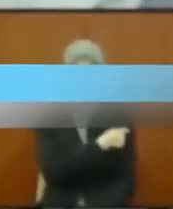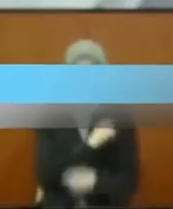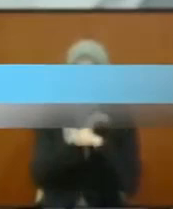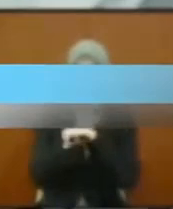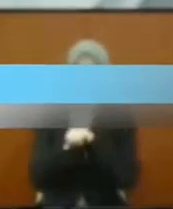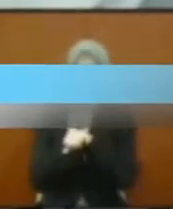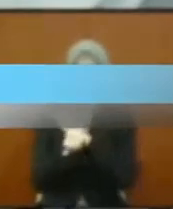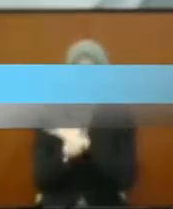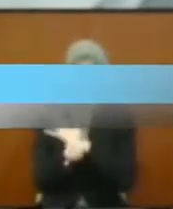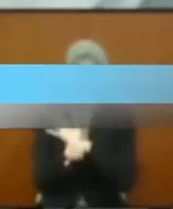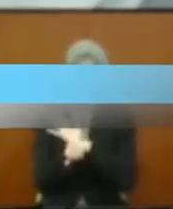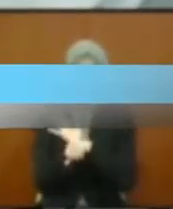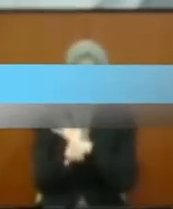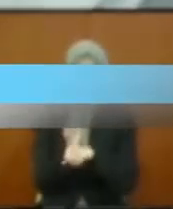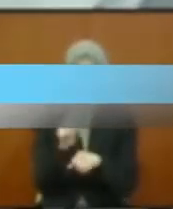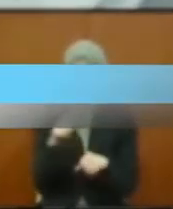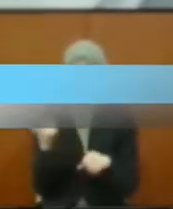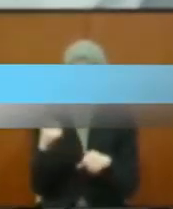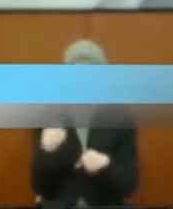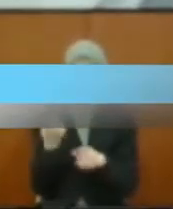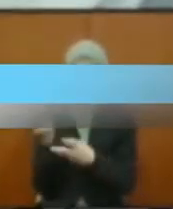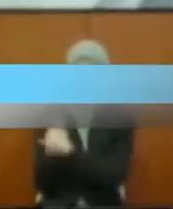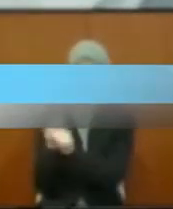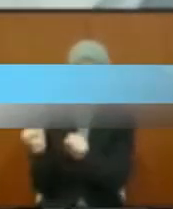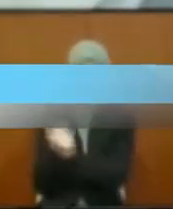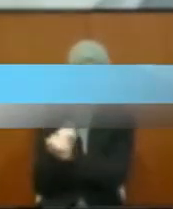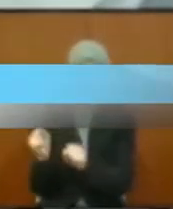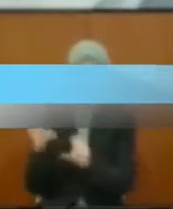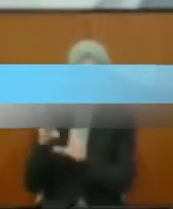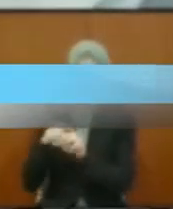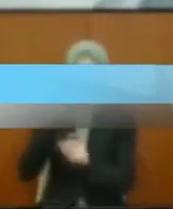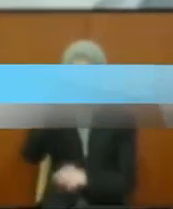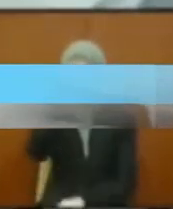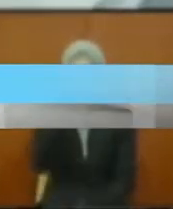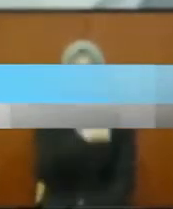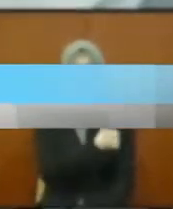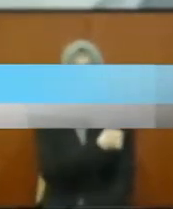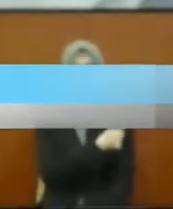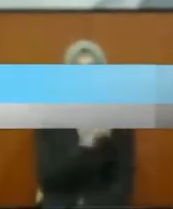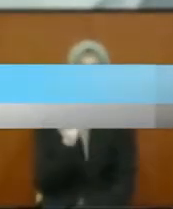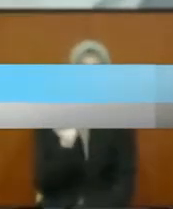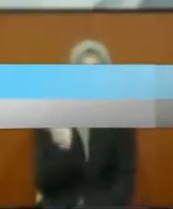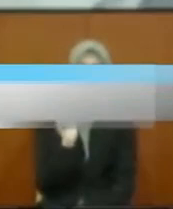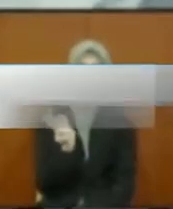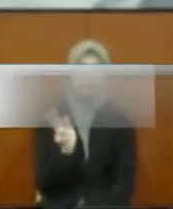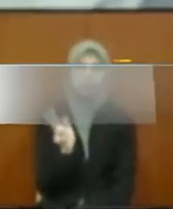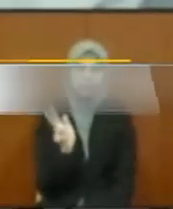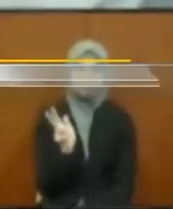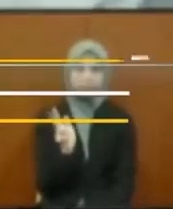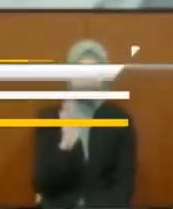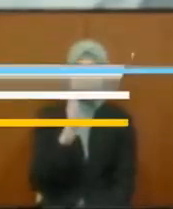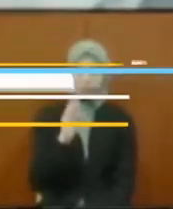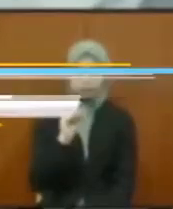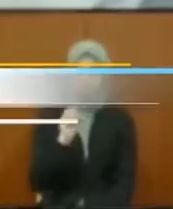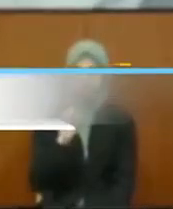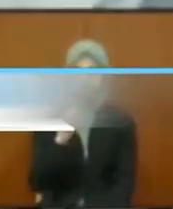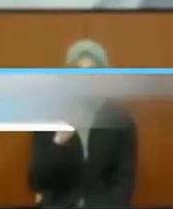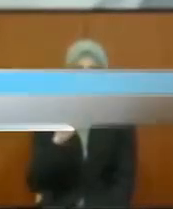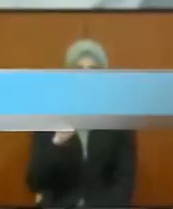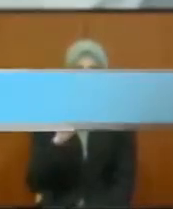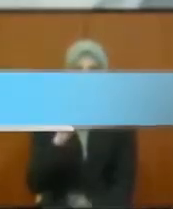Slay itu cewek juga dalam persiapan untuk suntikan ketiga bust shot sekiranya